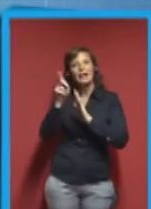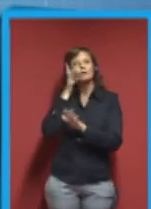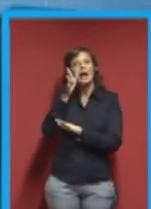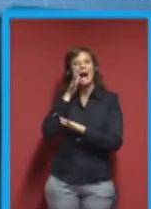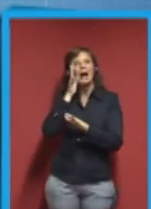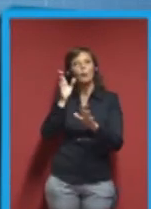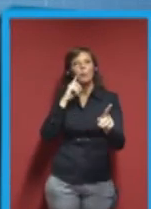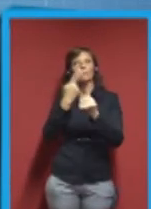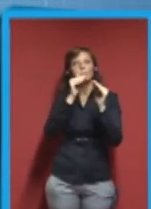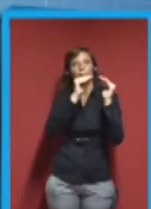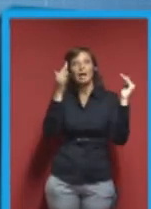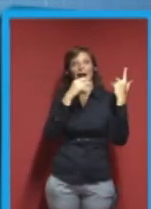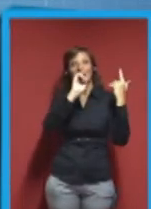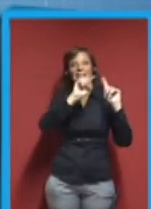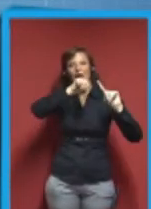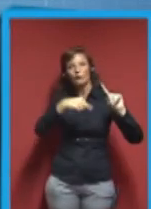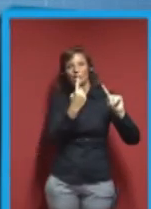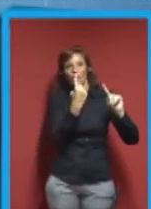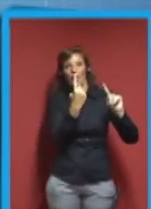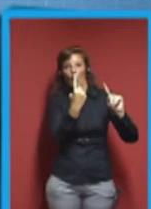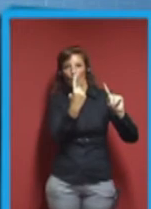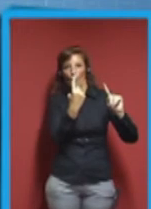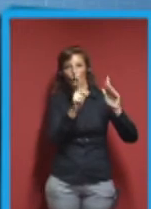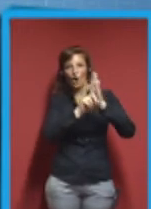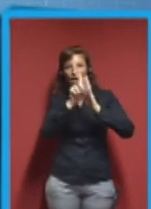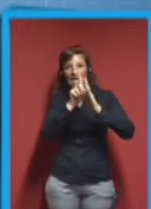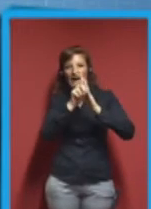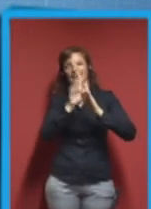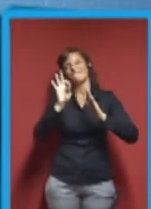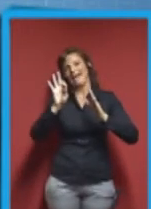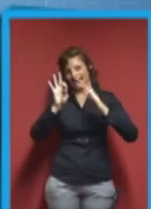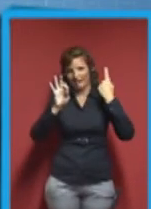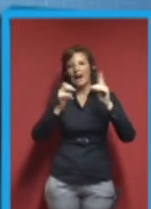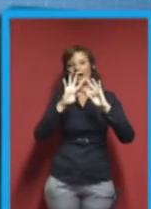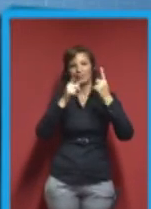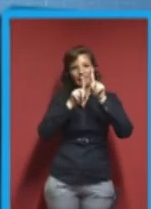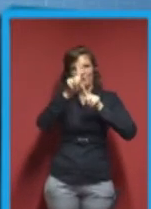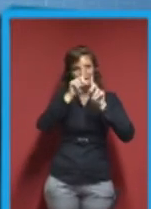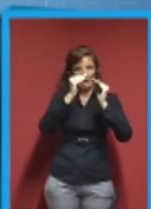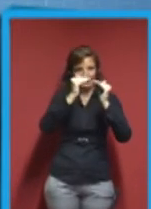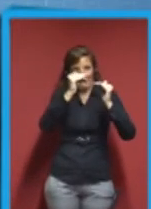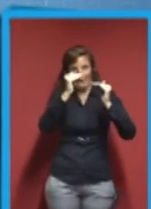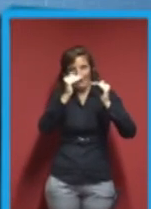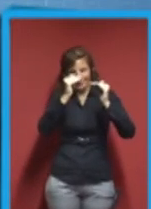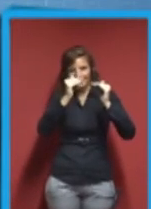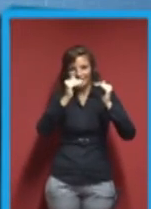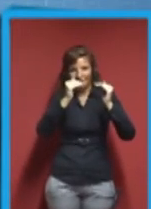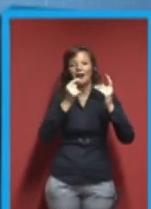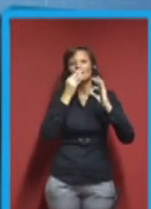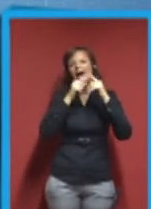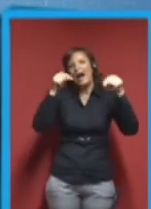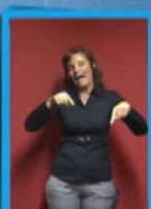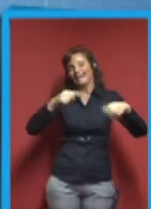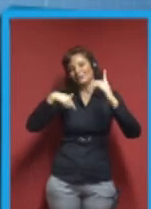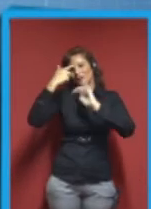dell'acqua a 0,1 gradi Fahrenheit di differenza. Adesso comunque sappiamo